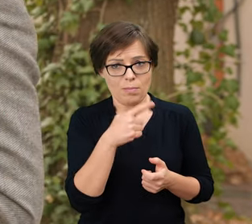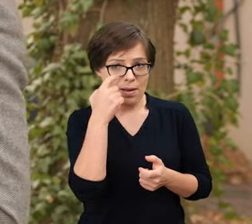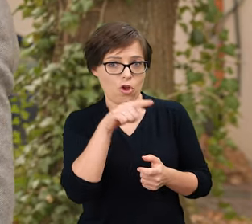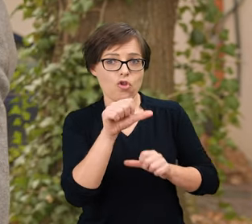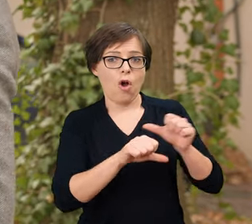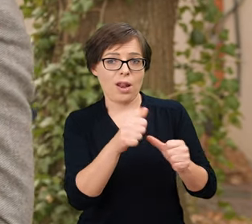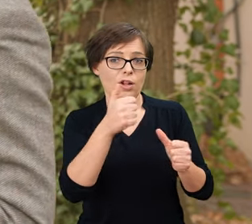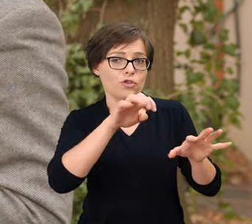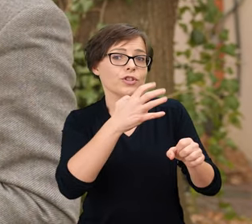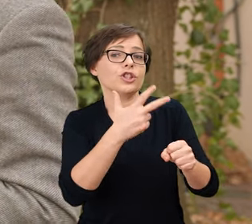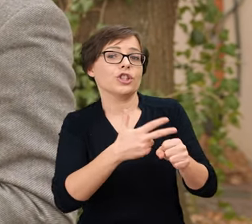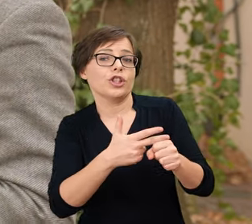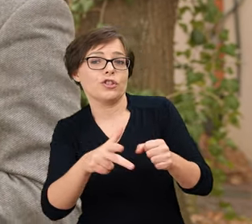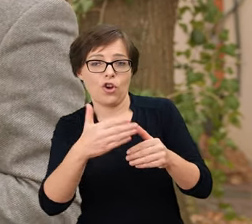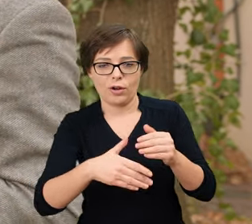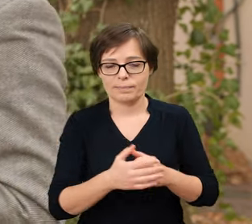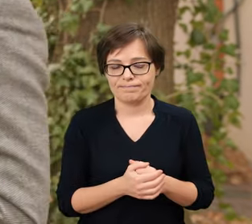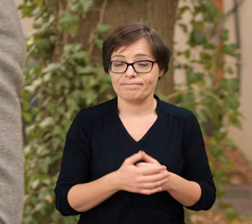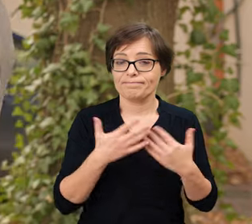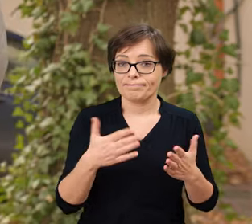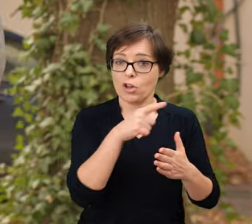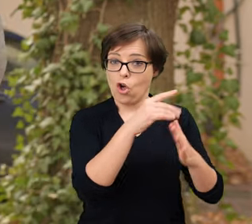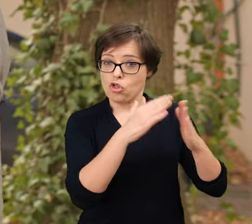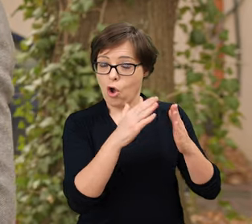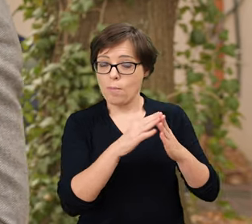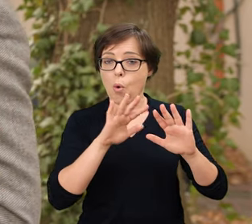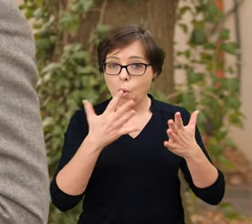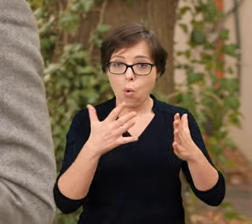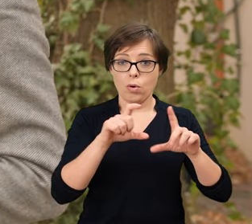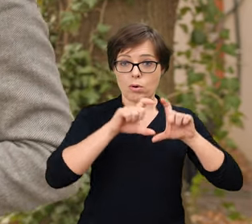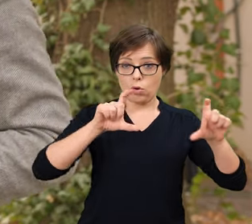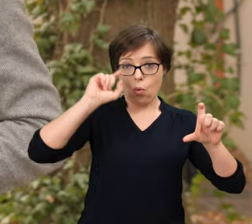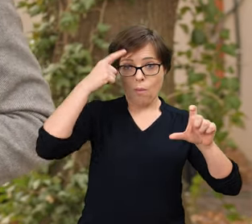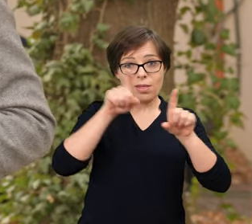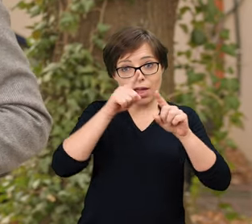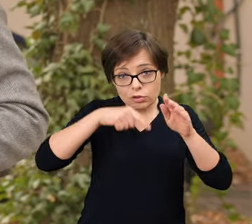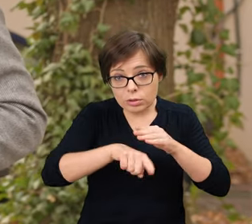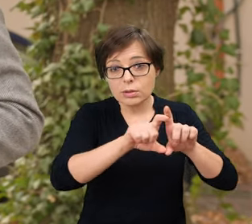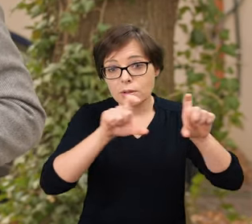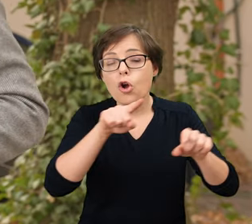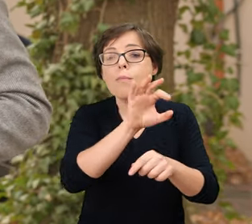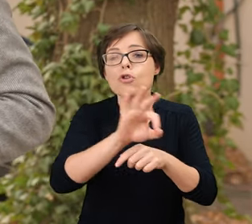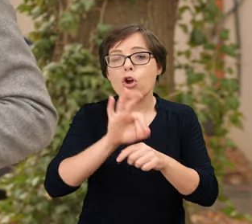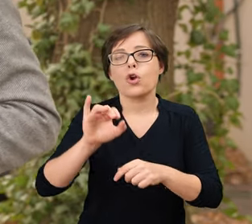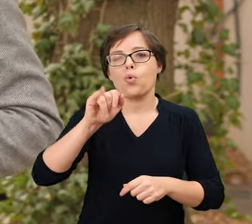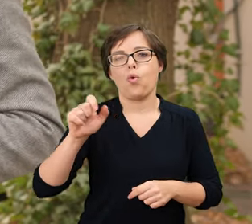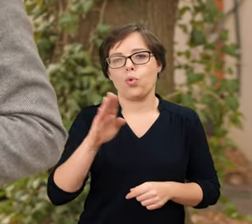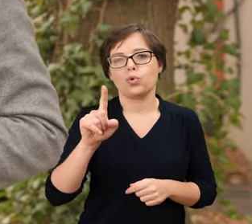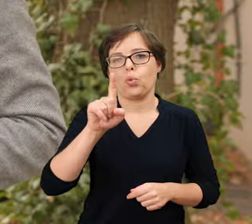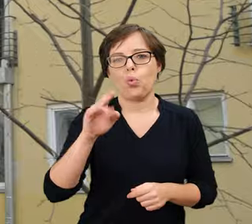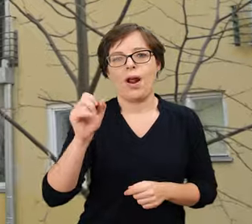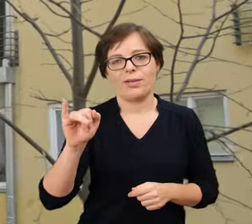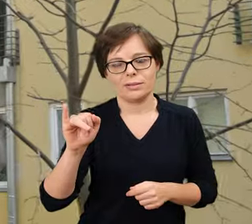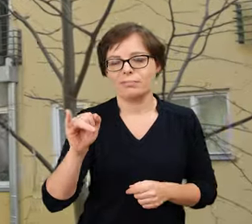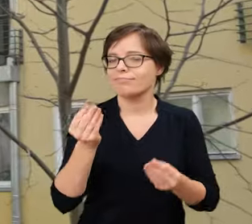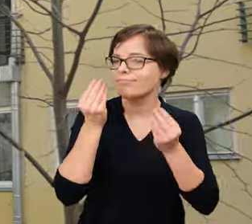Te domy, to znaczy i frontową kamienicę, i oficynę, zaprojektował Juliusz Żurawski, znakomity